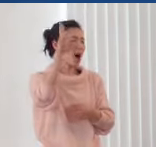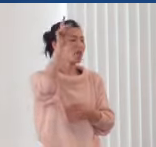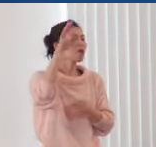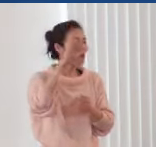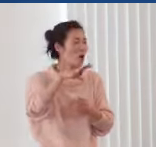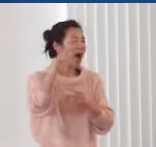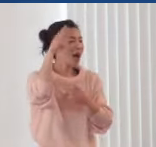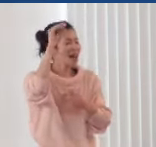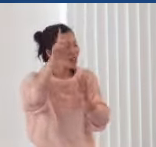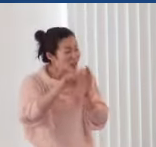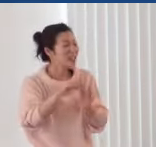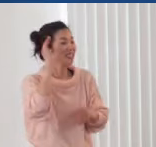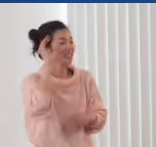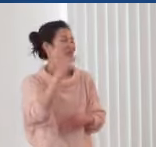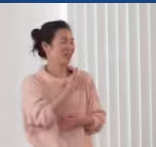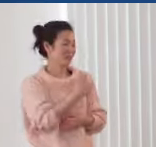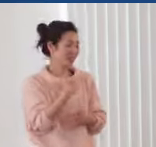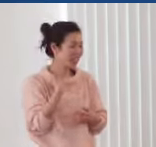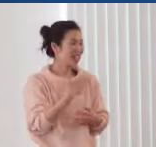だということです。